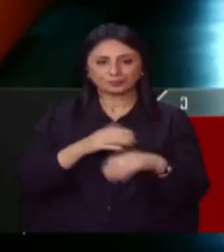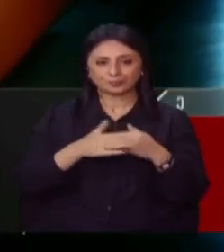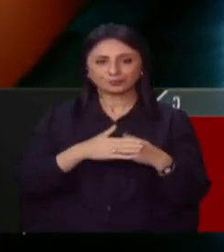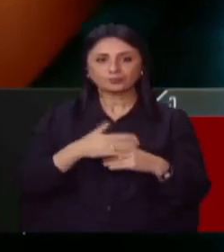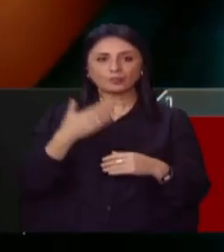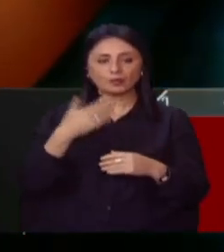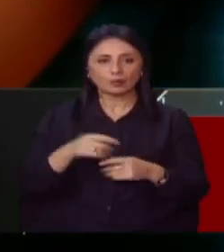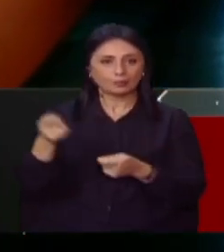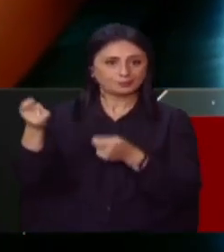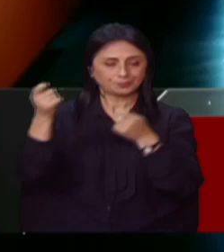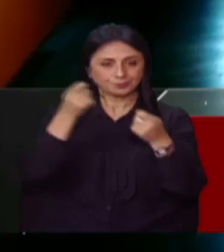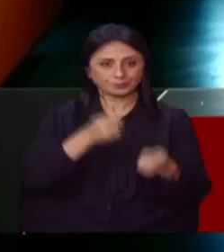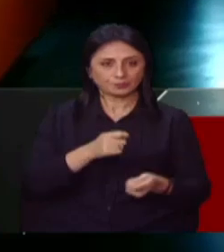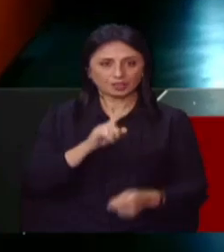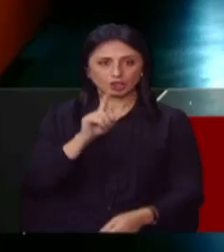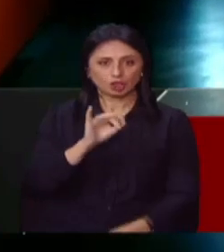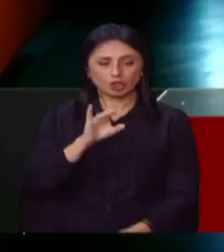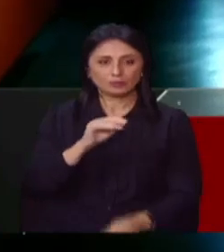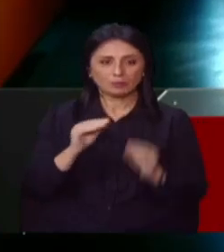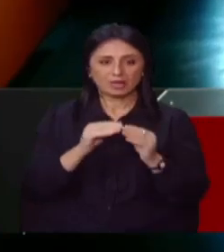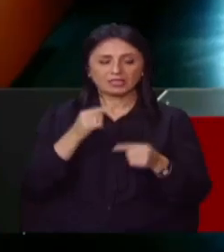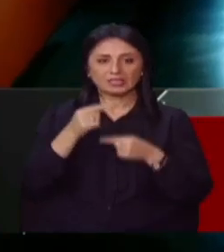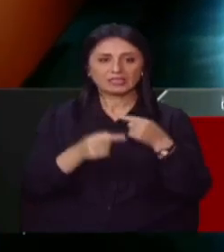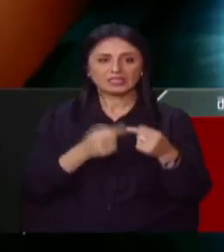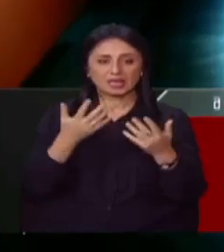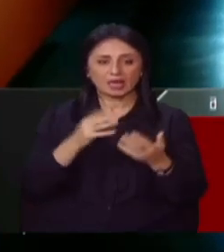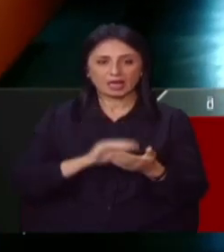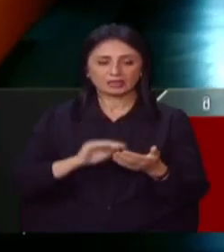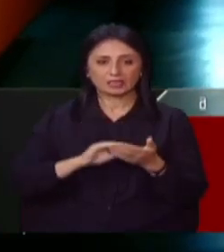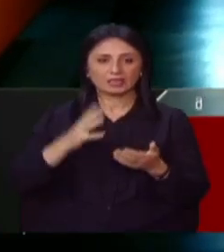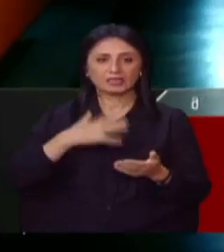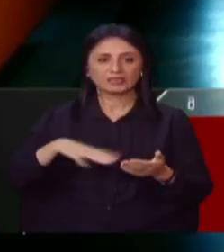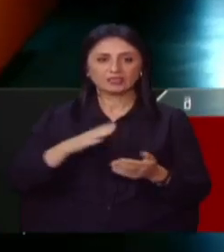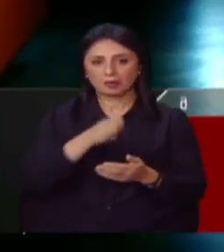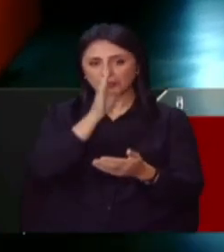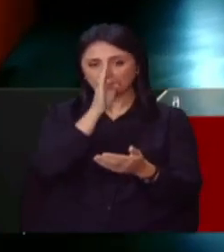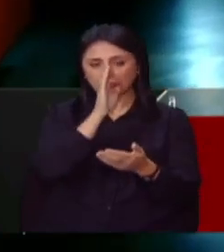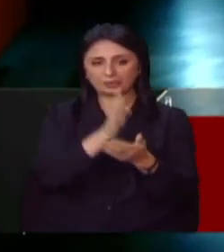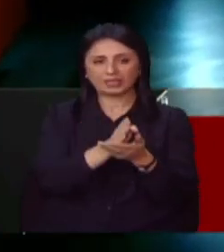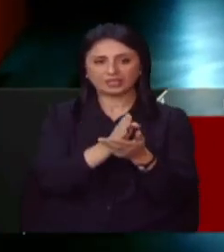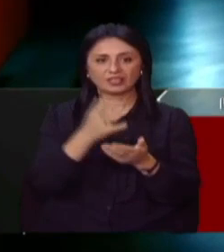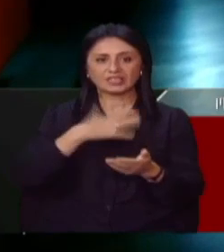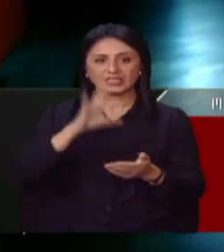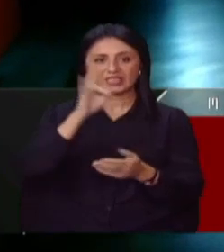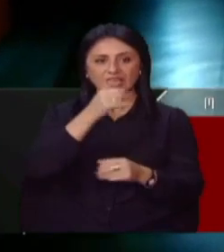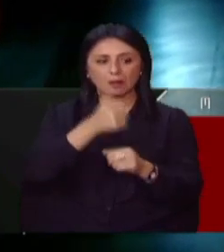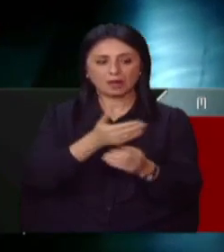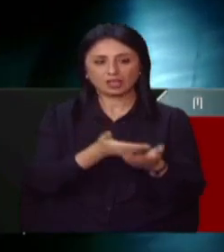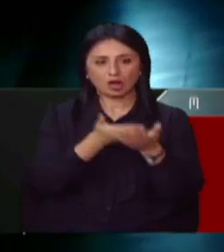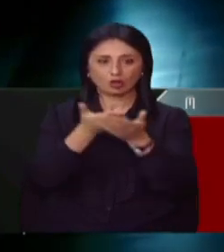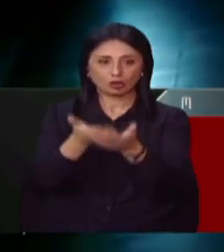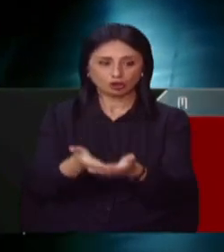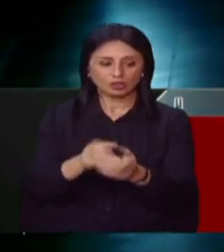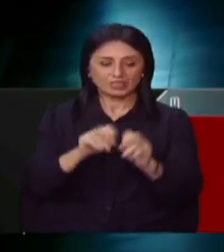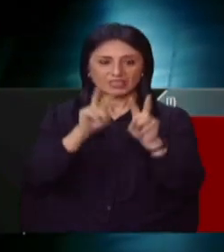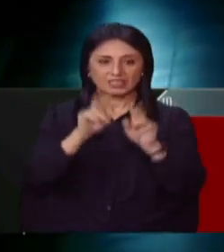უკვე ჩამოვიდა იონეს ზოსიმეს 10 საუკუნის ხელნაწერი საქართველოში ის პირდაპირ საქართველოს საპატრიარქოში გადაიტანეს და